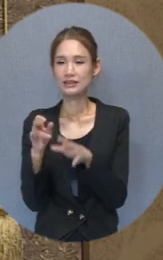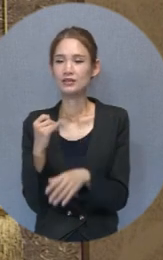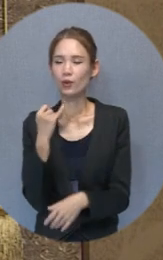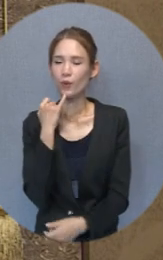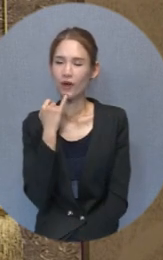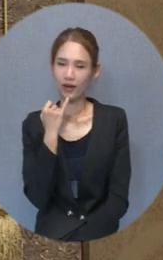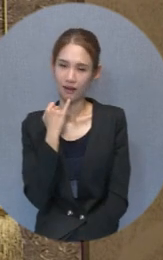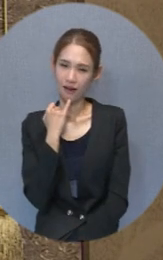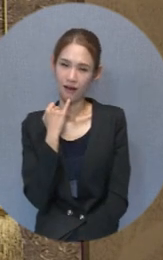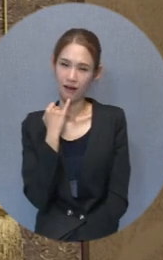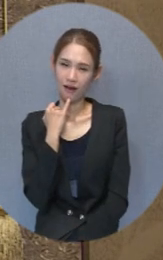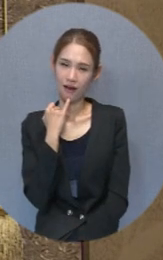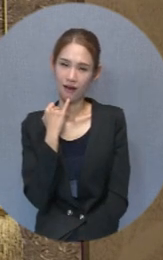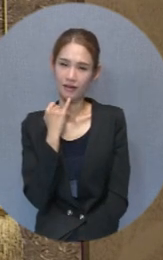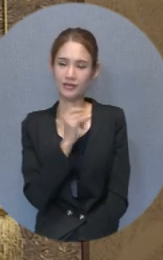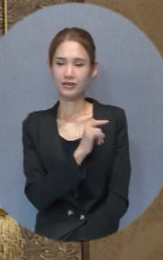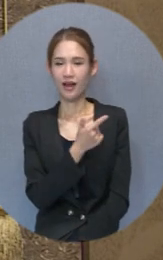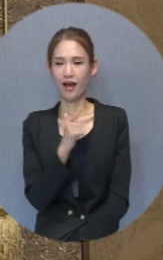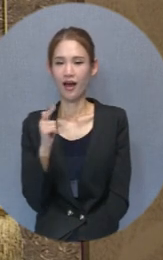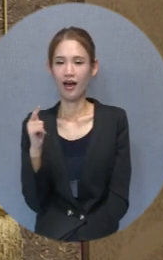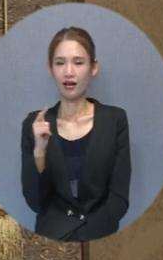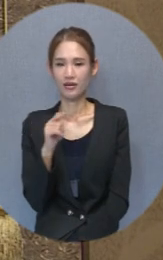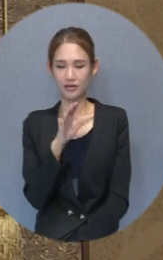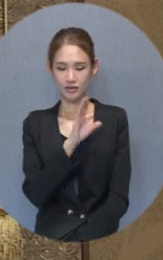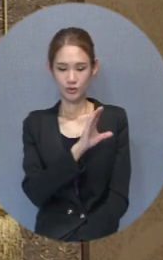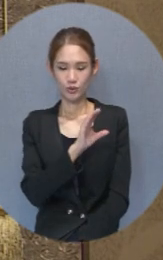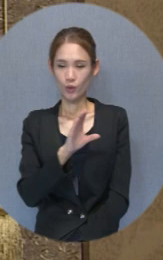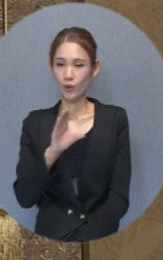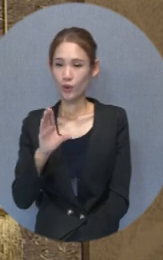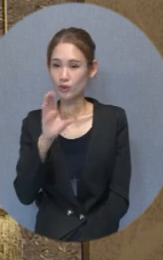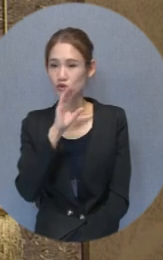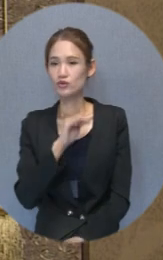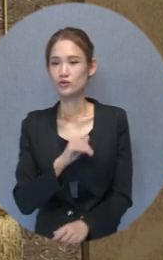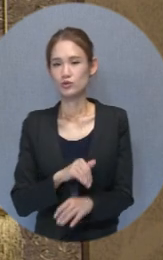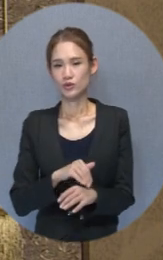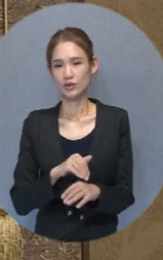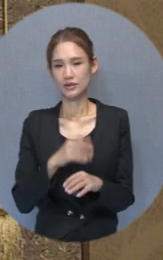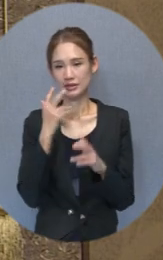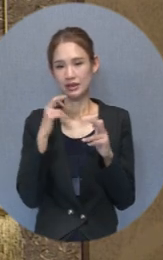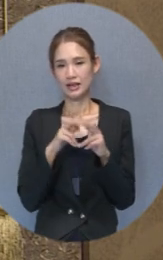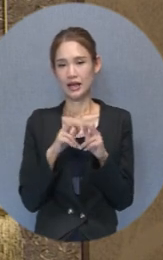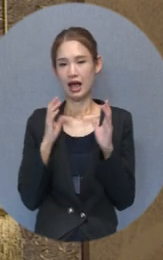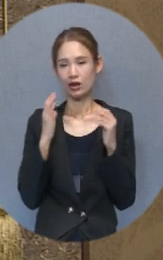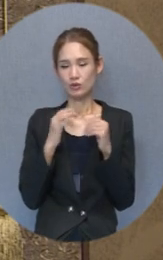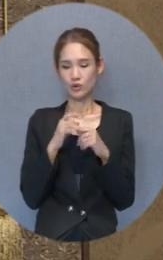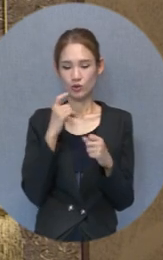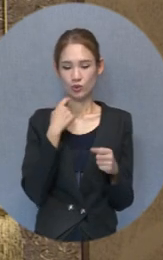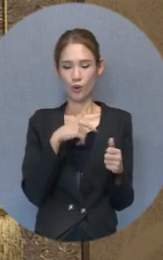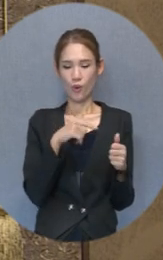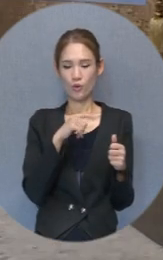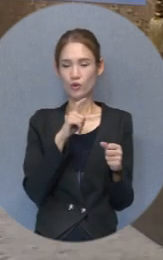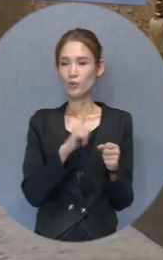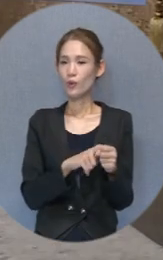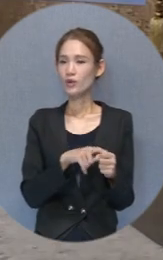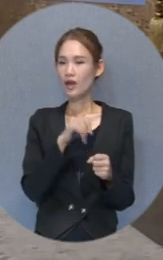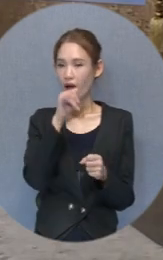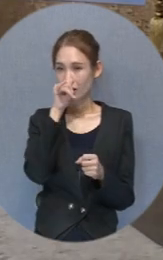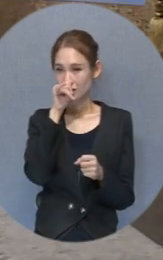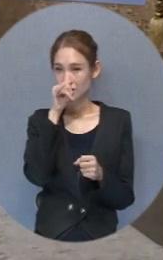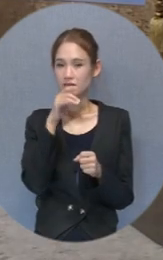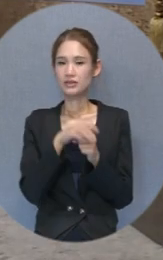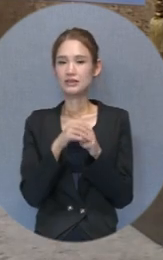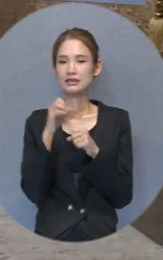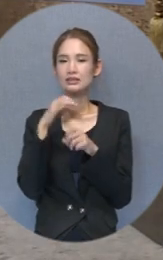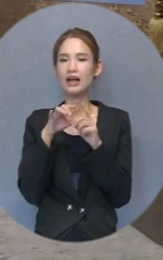네. 왜냐면은 다양한 이런 촉지 훈련은 시각장애 아동들을 교육을 위한 목적으로 만든 것도 있지만 네. 그냥